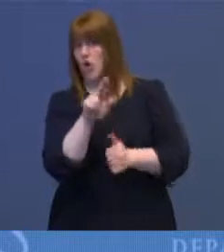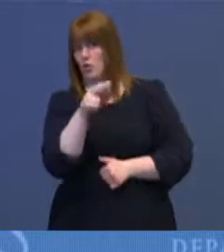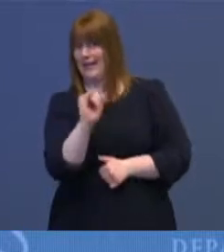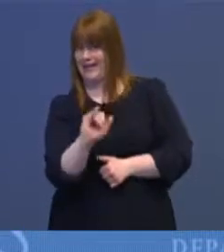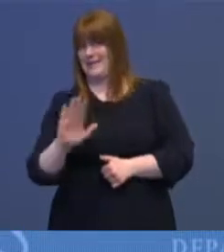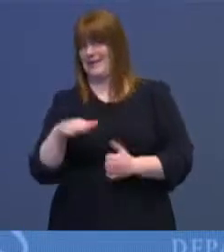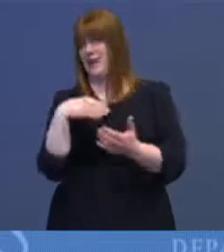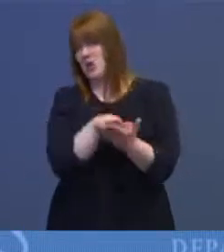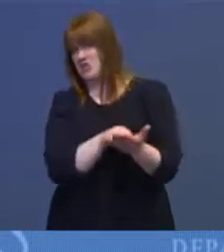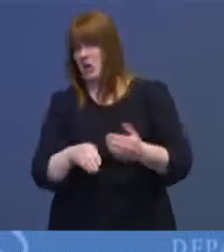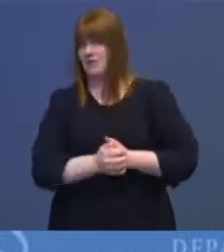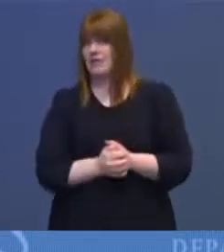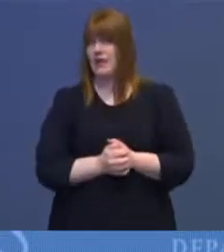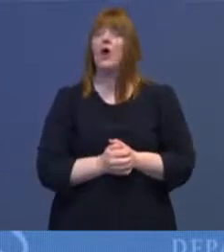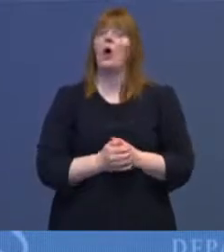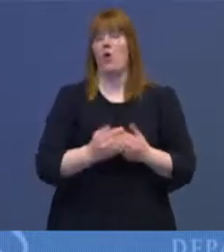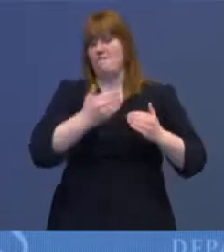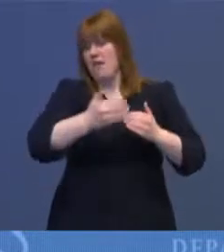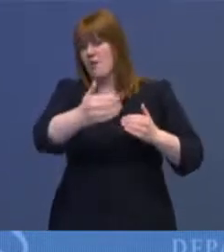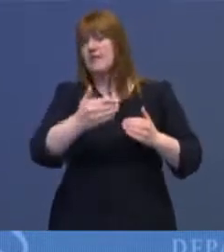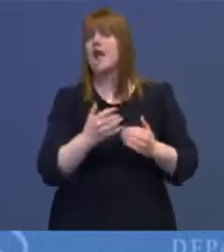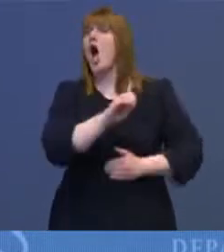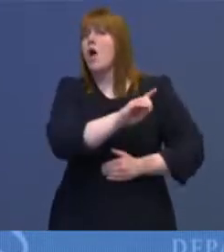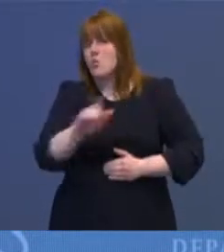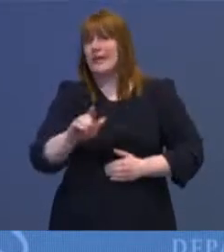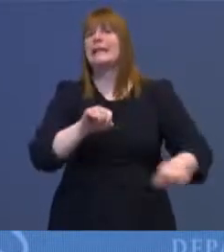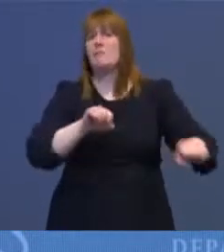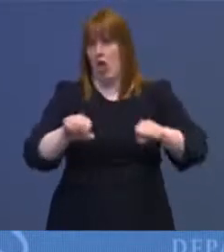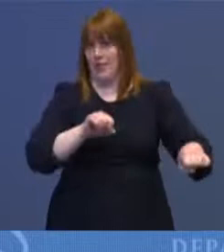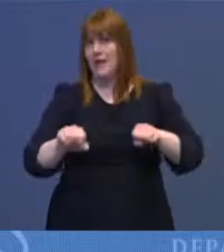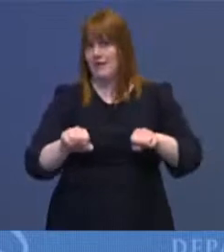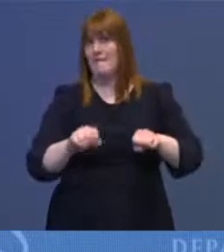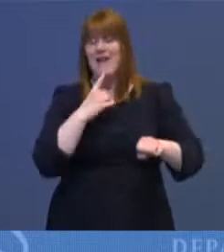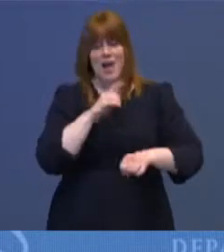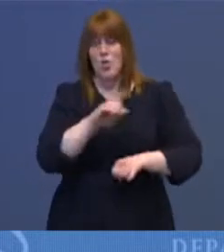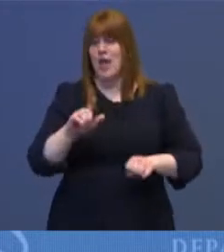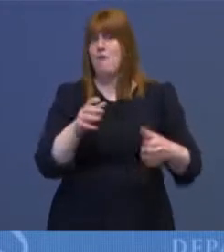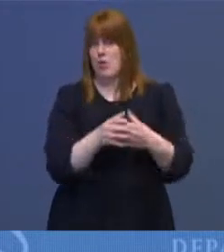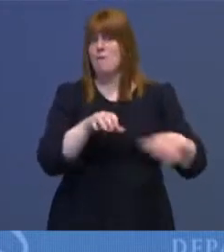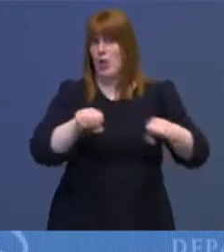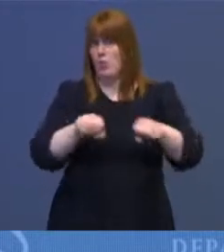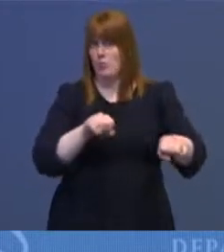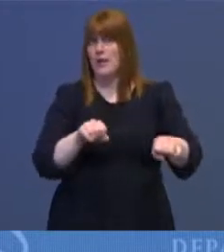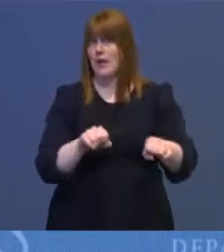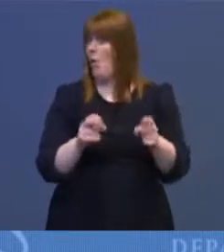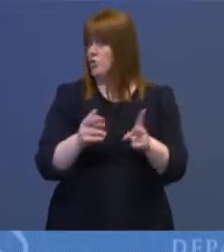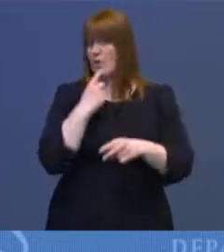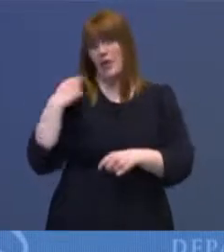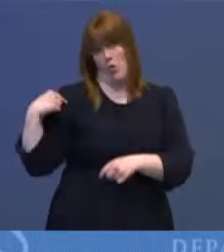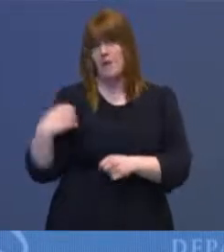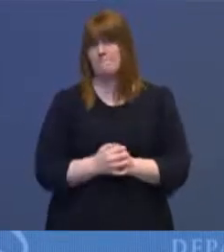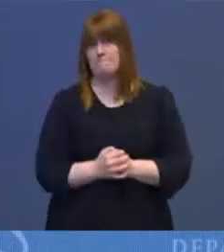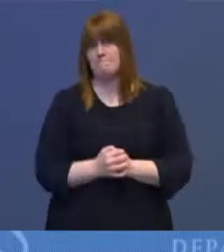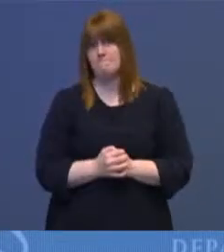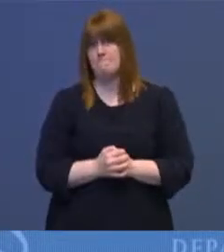ha ukentlige møter med kommunene for å holde dialogen åpen og hadde møte med de senest i går. Og vi kommer også